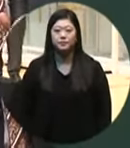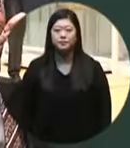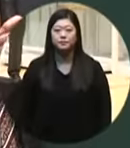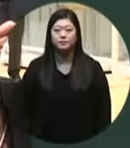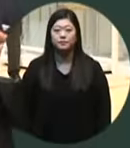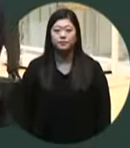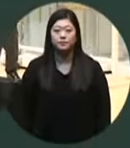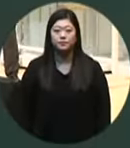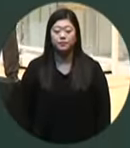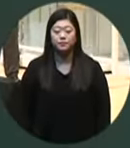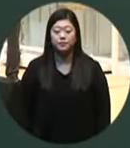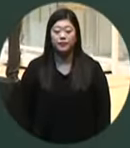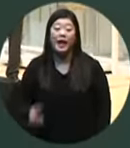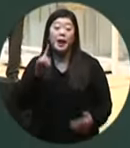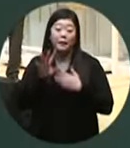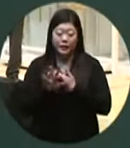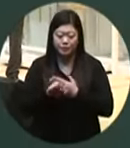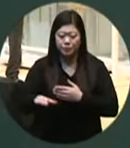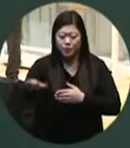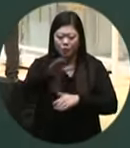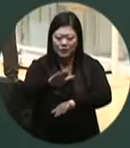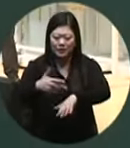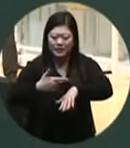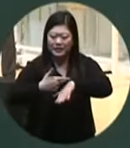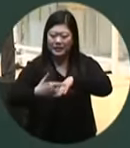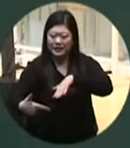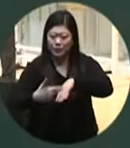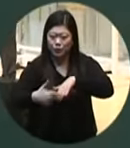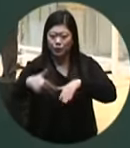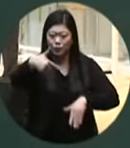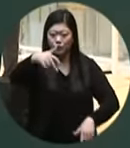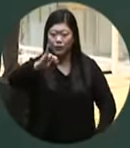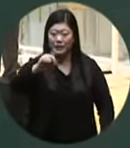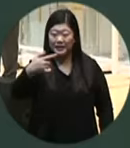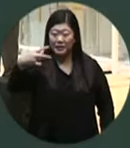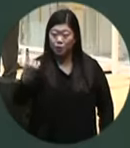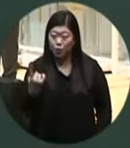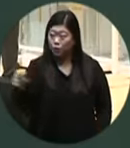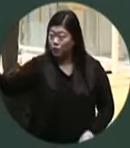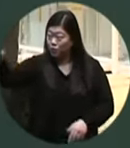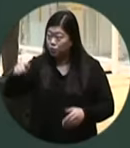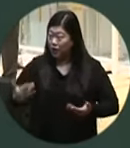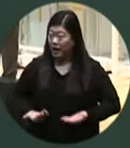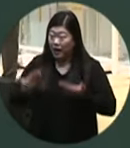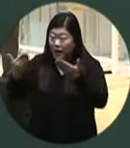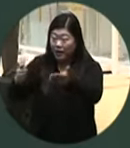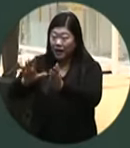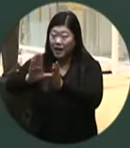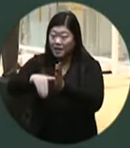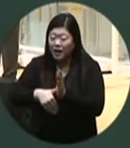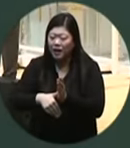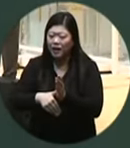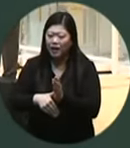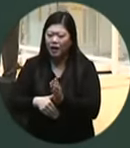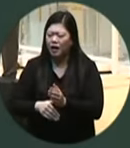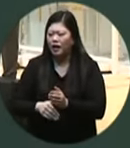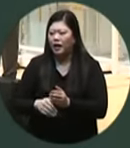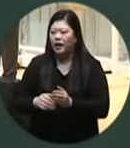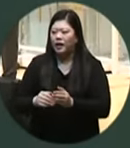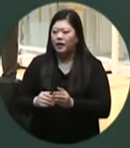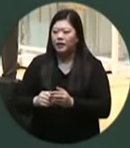여러분들이 지금 가서 저 진도에 가서 봉사하고 많은 사람 만나게 되겠는데 너무 과하게 하거나 하면 힘들게 생각할 필요 없어요.